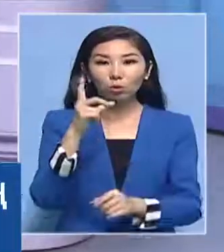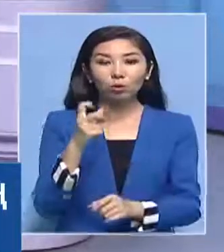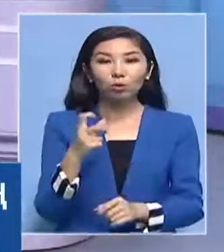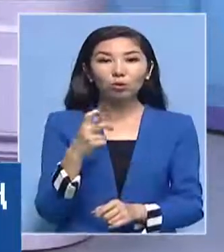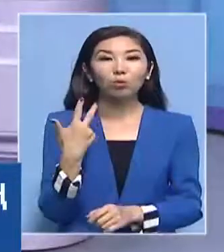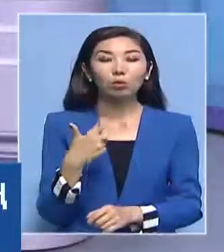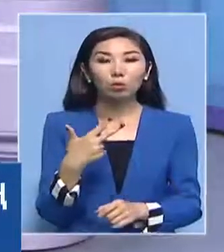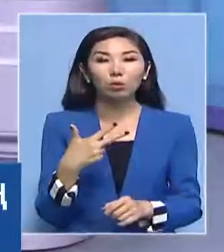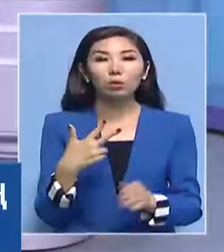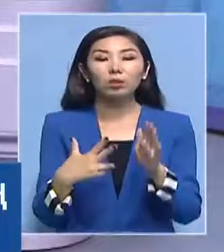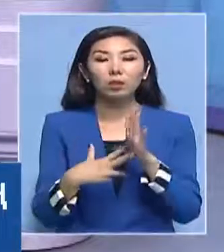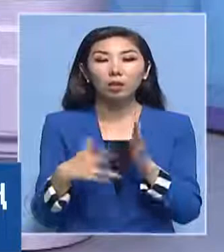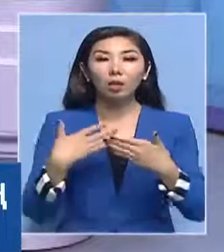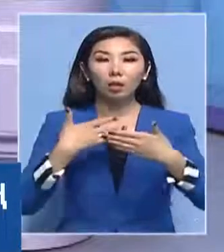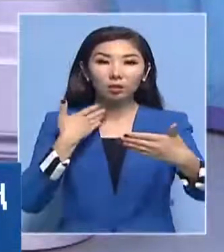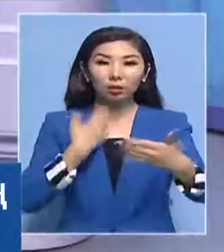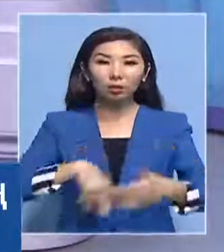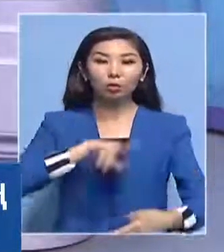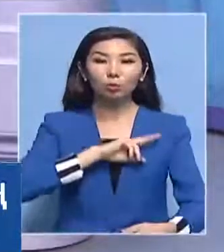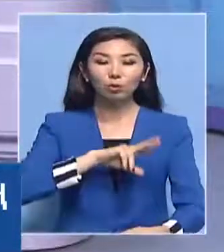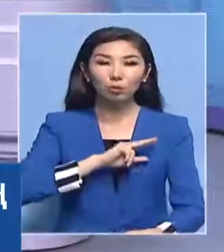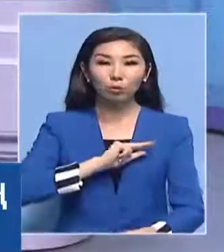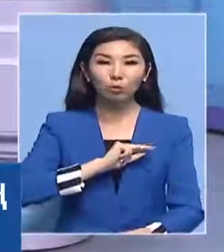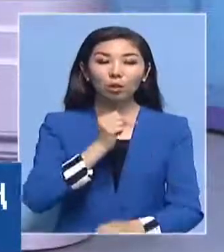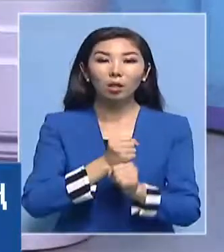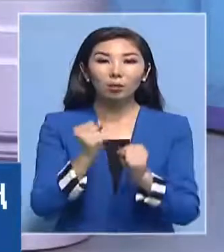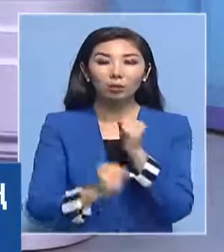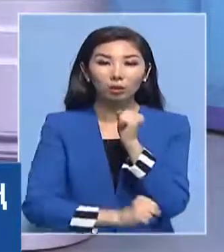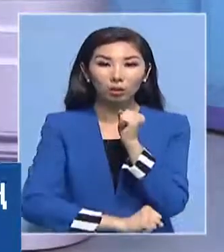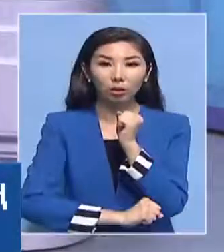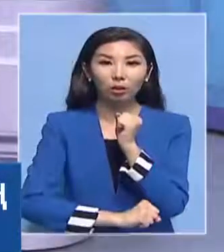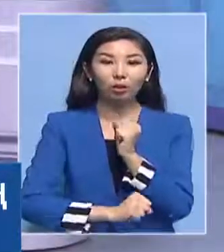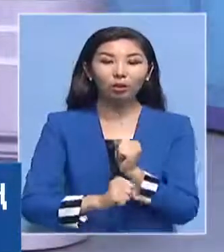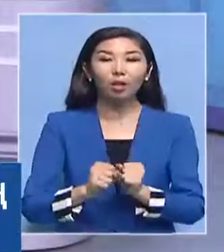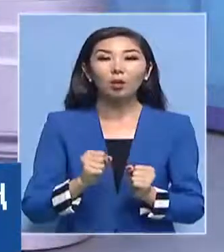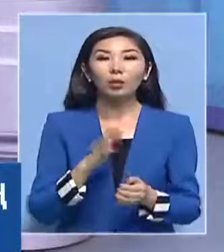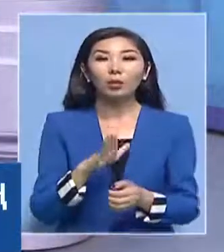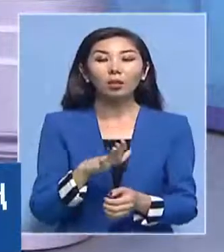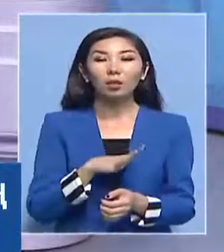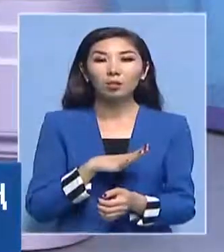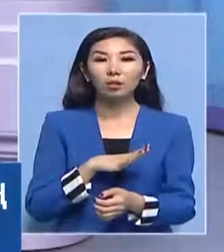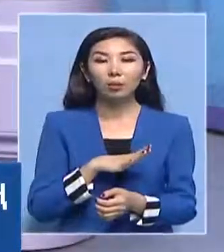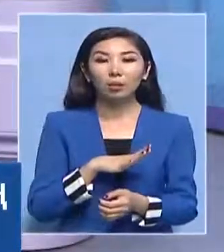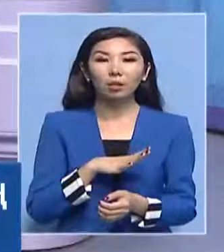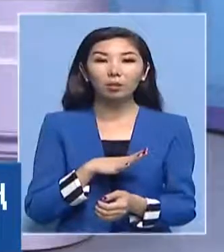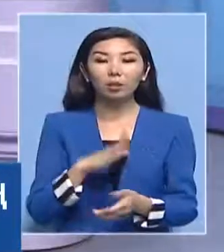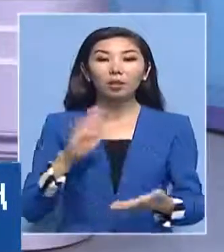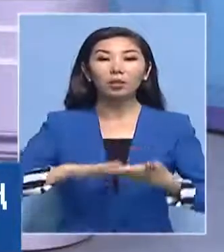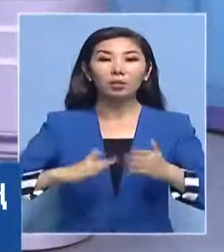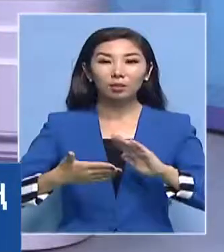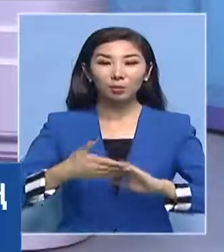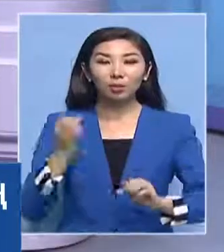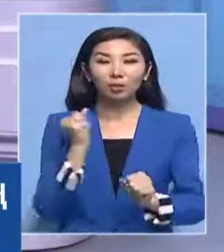бабына сәйкес жаңағы қашықтан жұмыс істейтін жұмыскерлерге коммуникация құралдарын пайдаланған жағдайда тараптардың